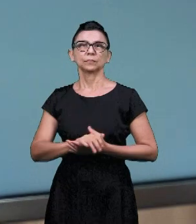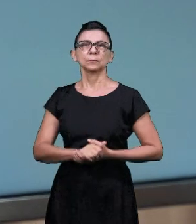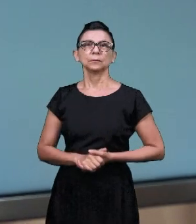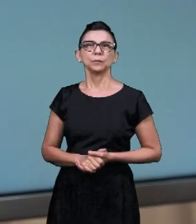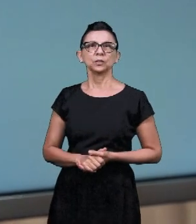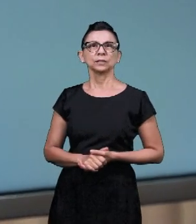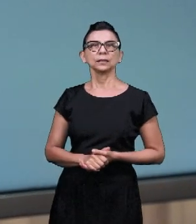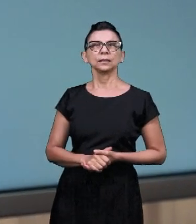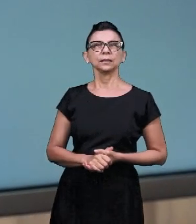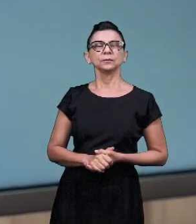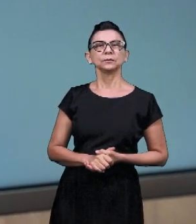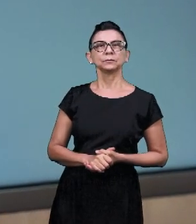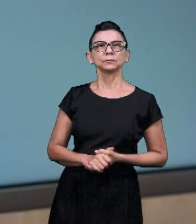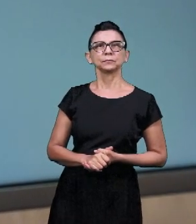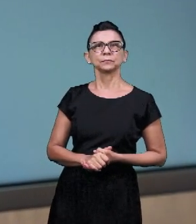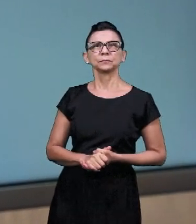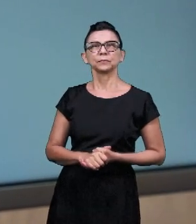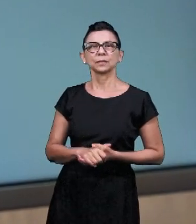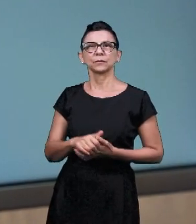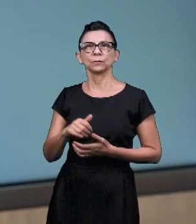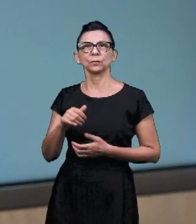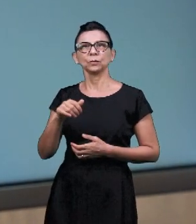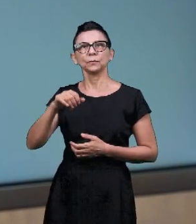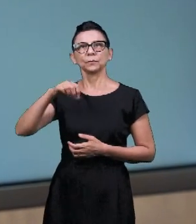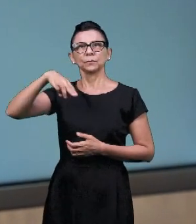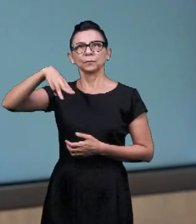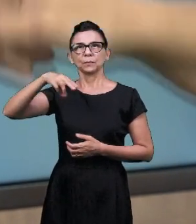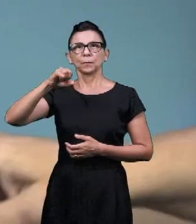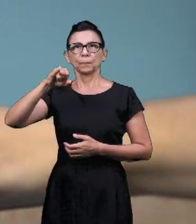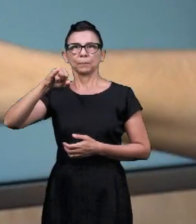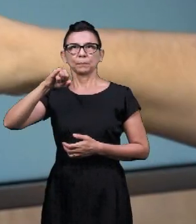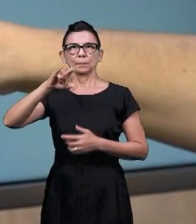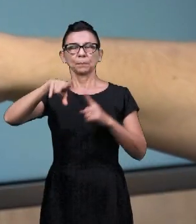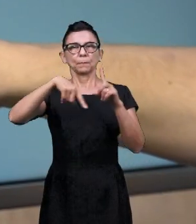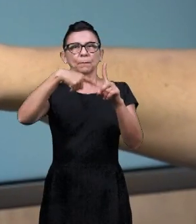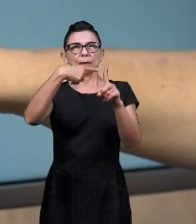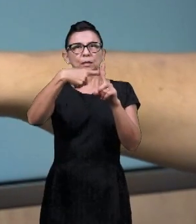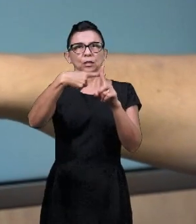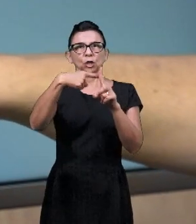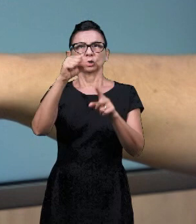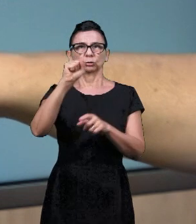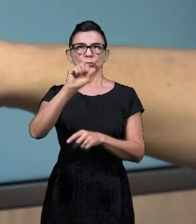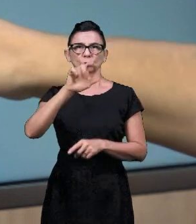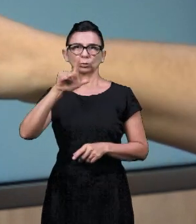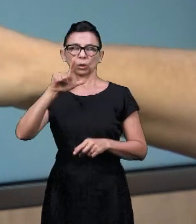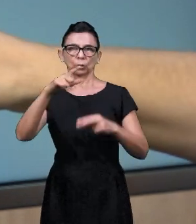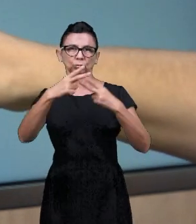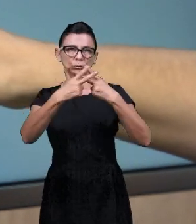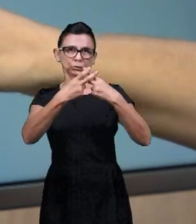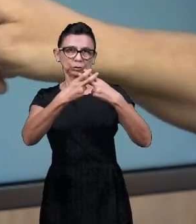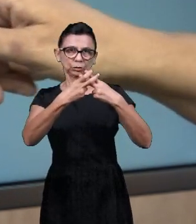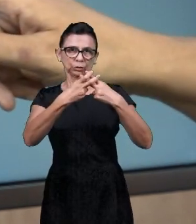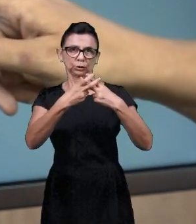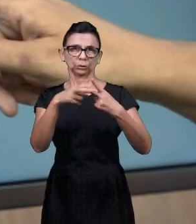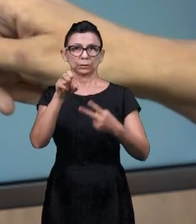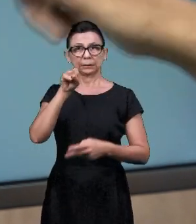Mi majeur, c'est la lettre E. Donc, Sol dièse, Si,